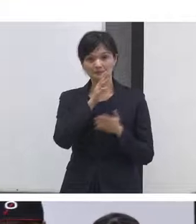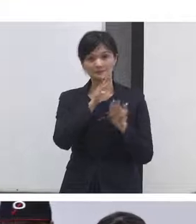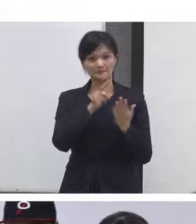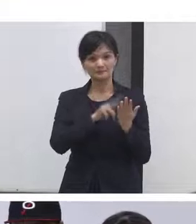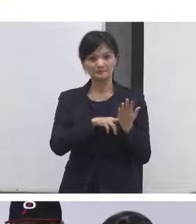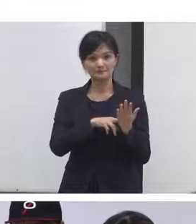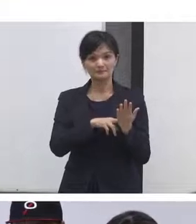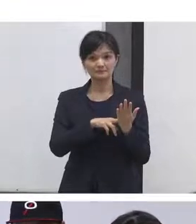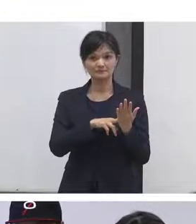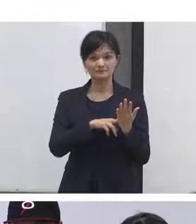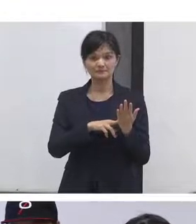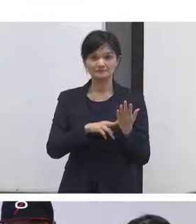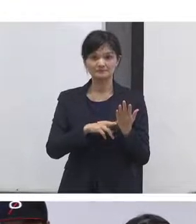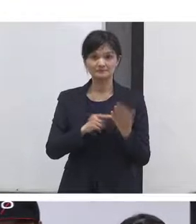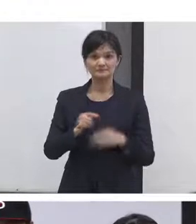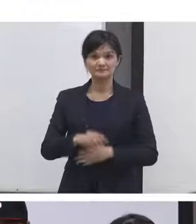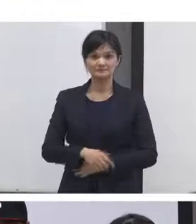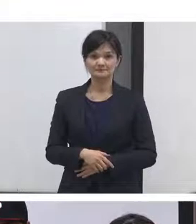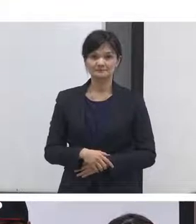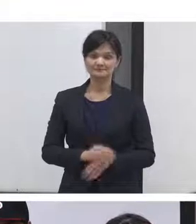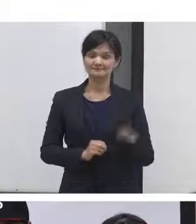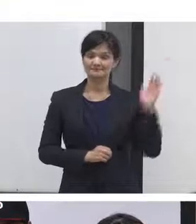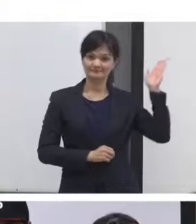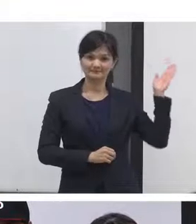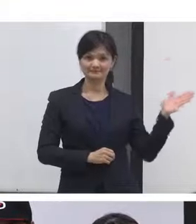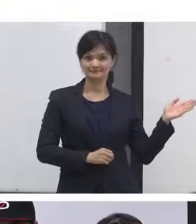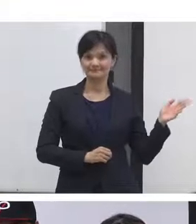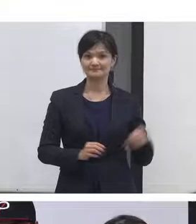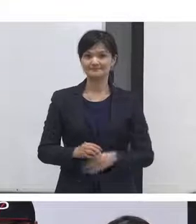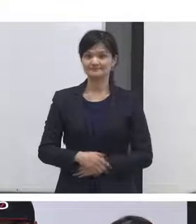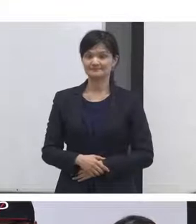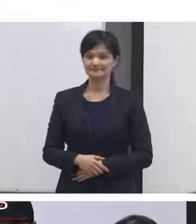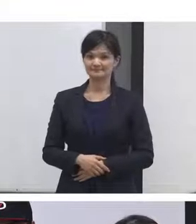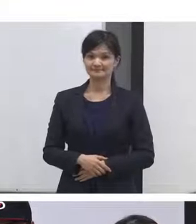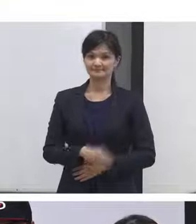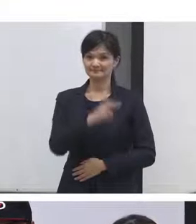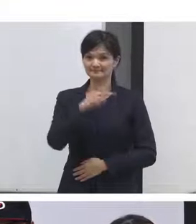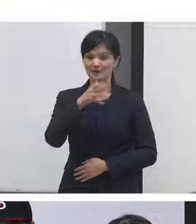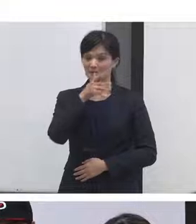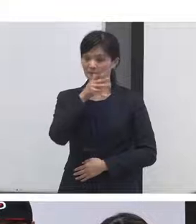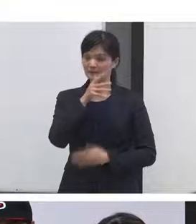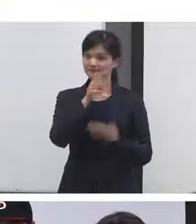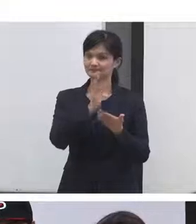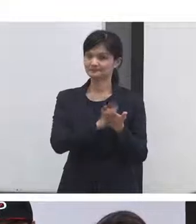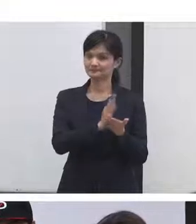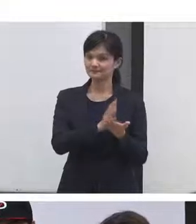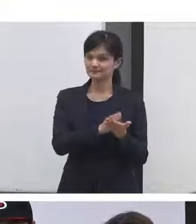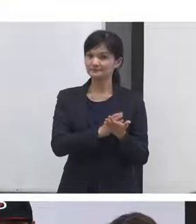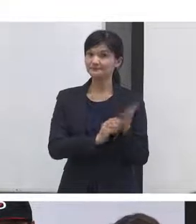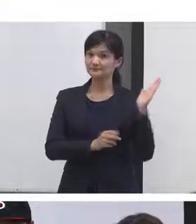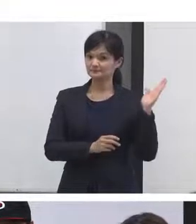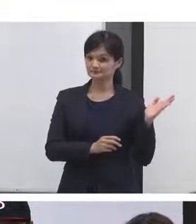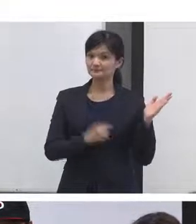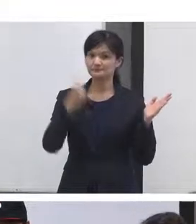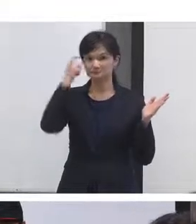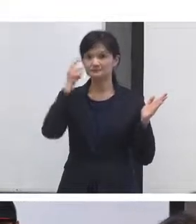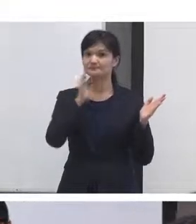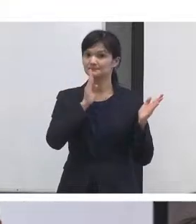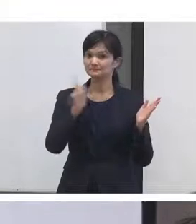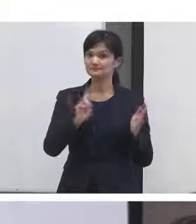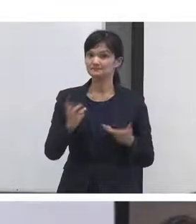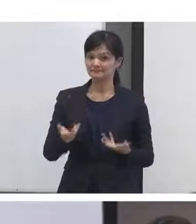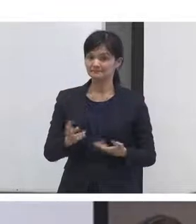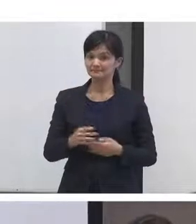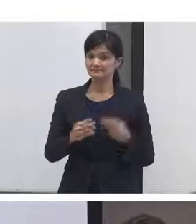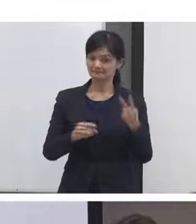it easy to work with your government or are a little reluctant? Why do you want to work with you? How do you persuade them? 那这边其实应该想问说，